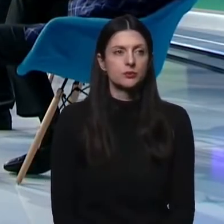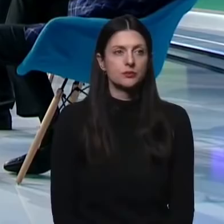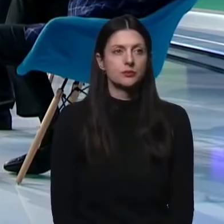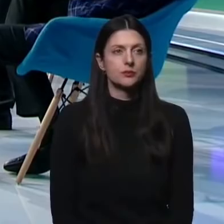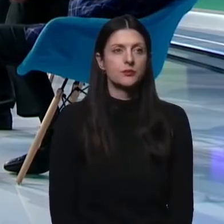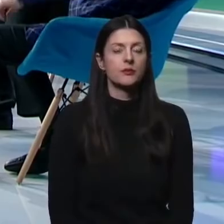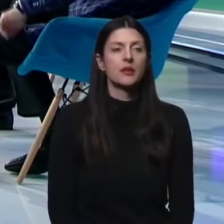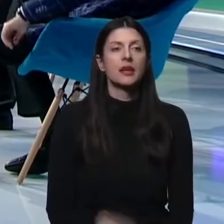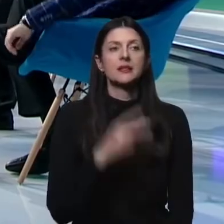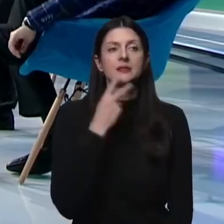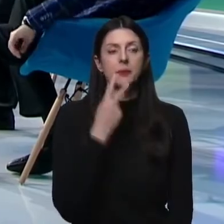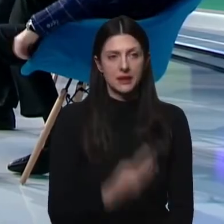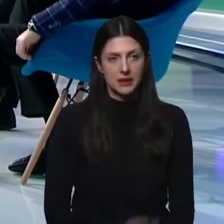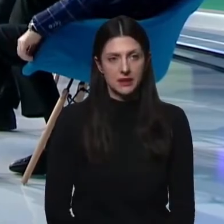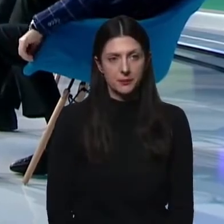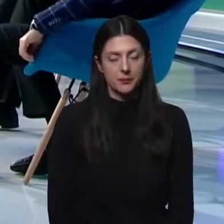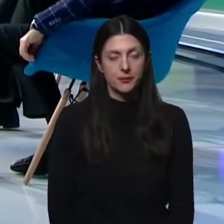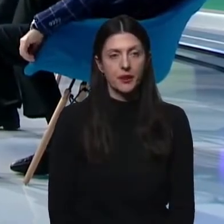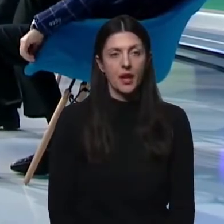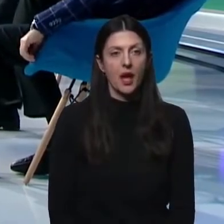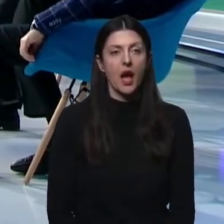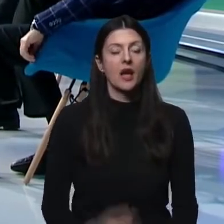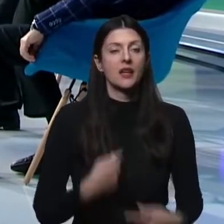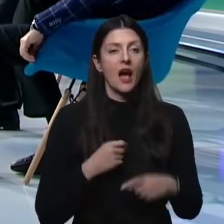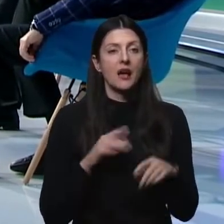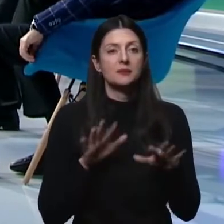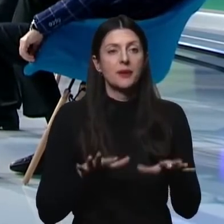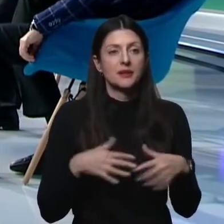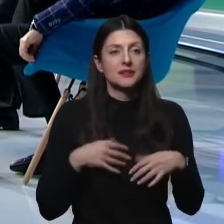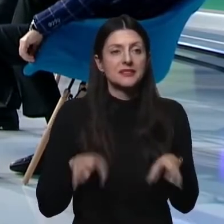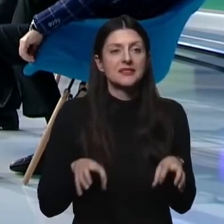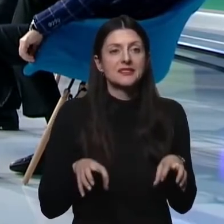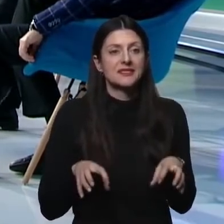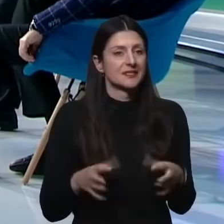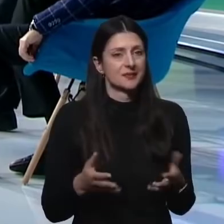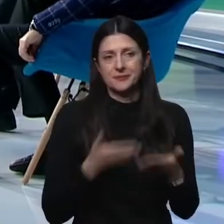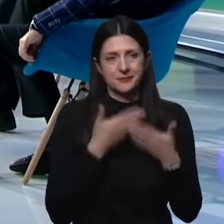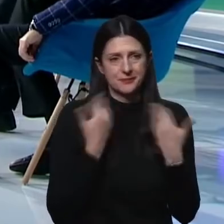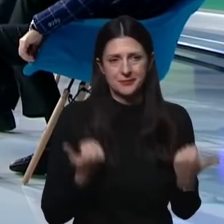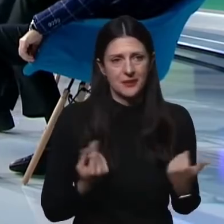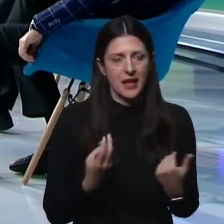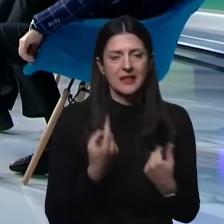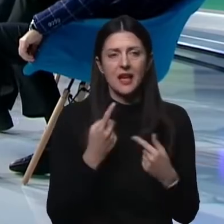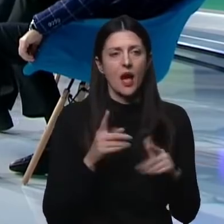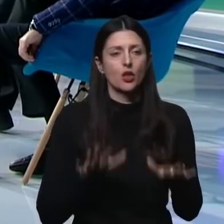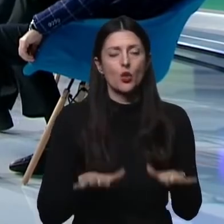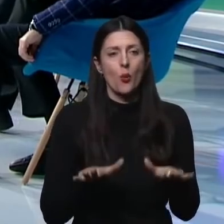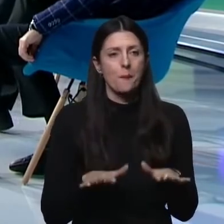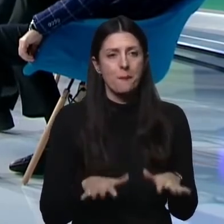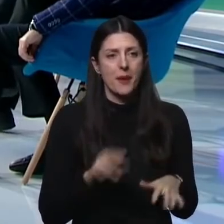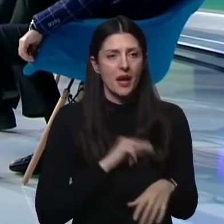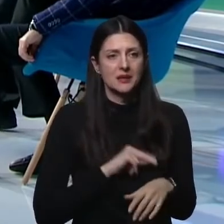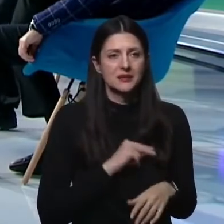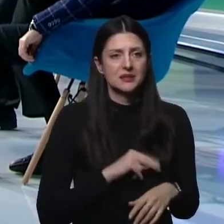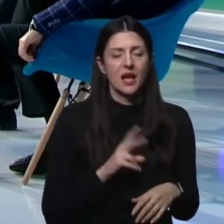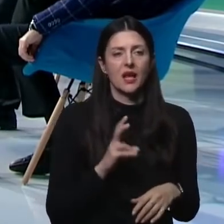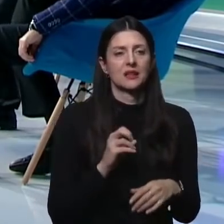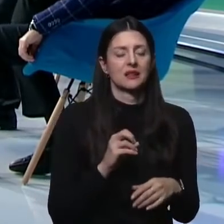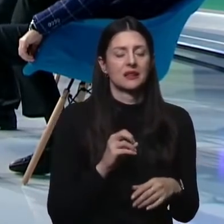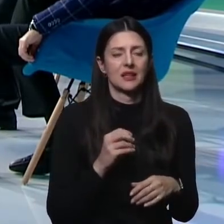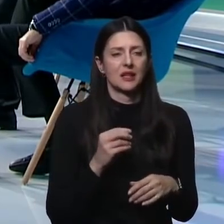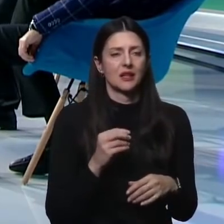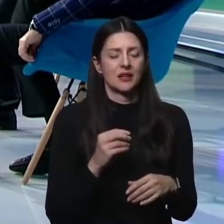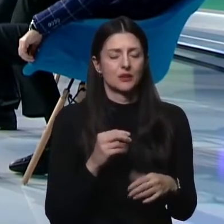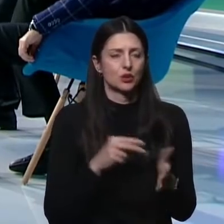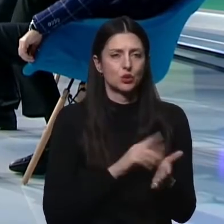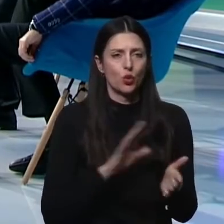Смотрите, я за место не держусь, я об этом говорил. Ни одно место не стоит то, с чем ты шел к людям, не стоит тех